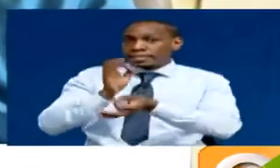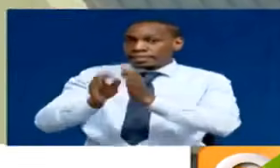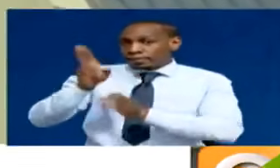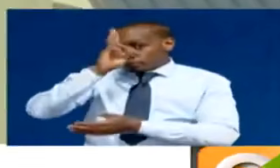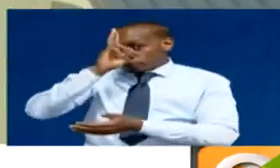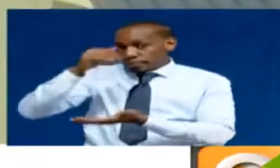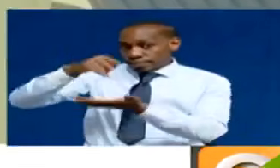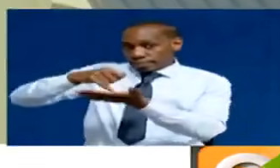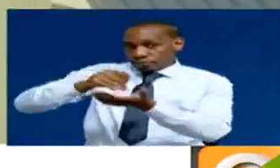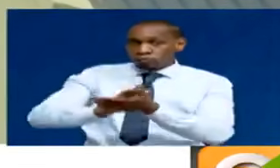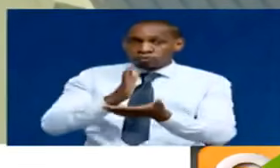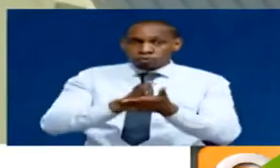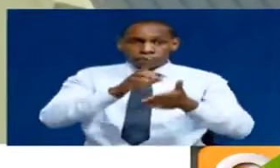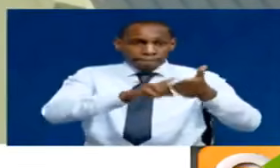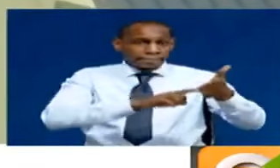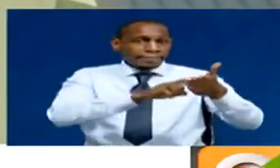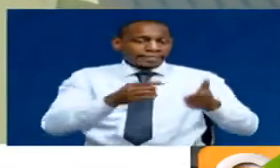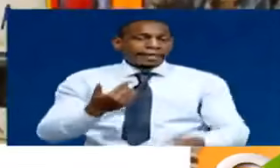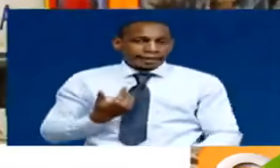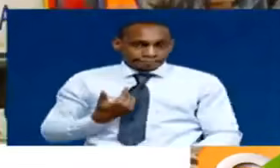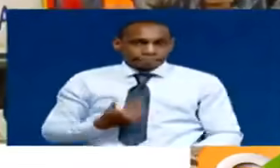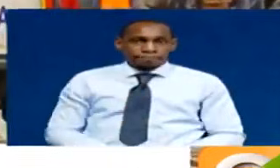iwapo waliohusika watapatikana na